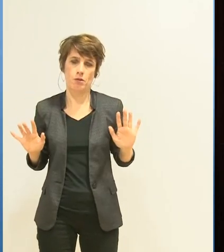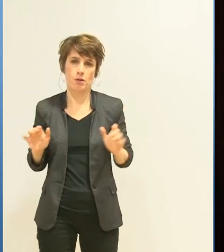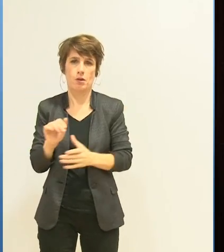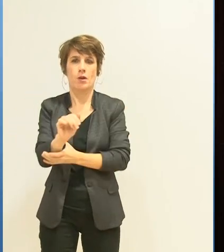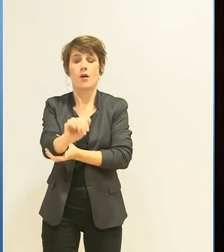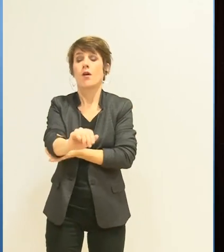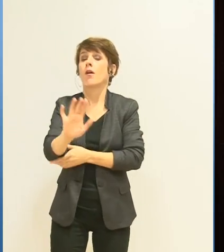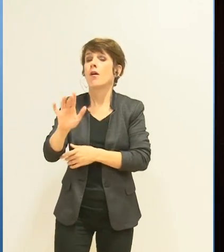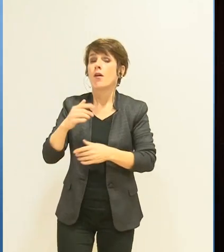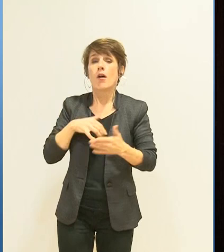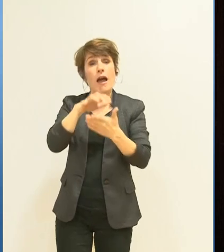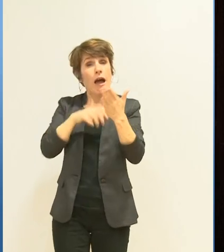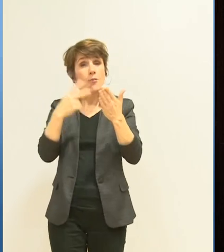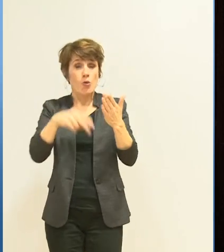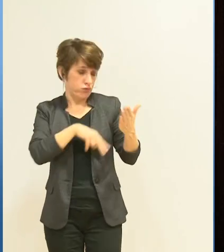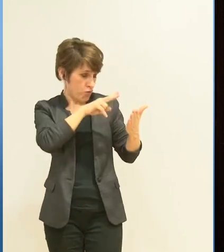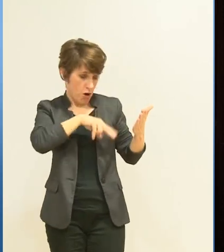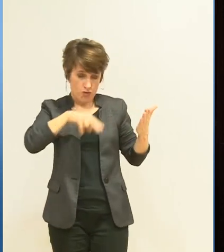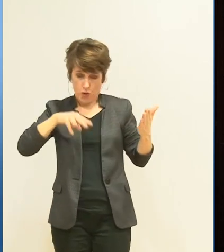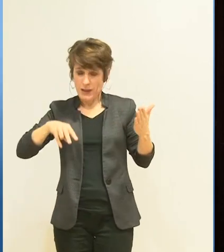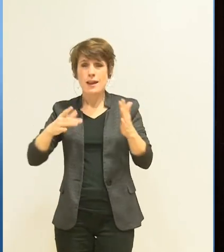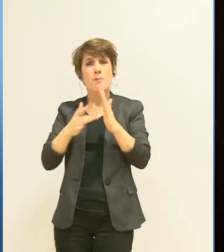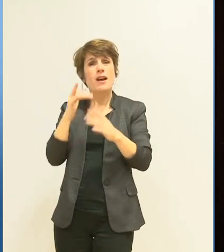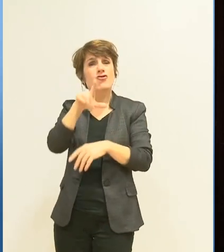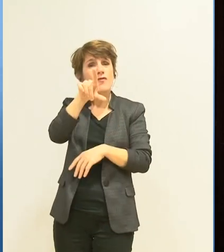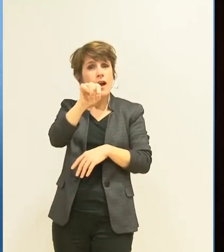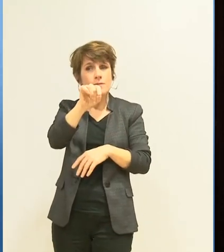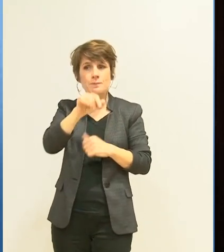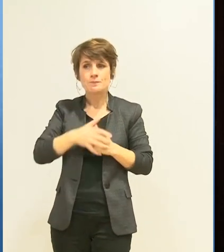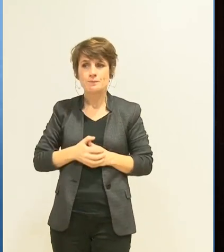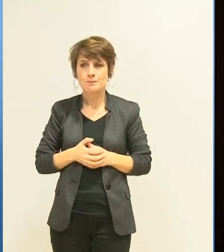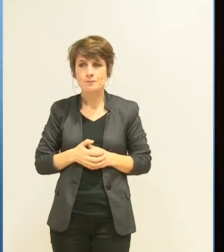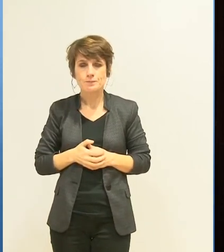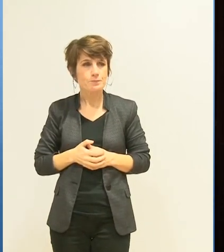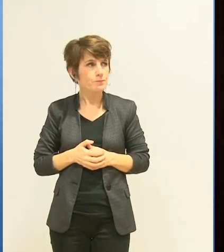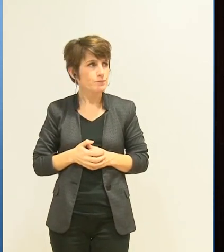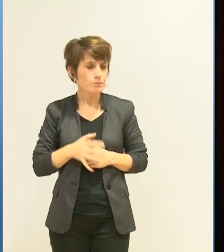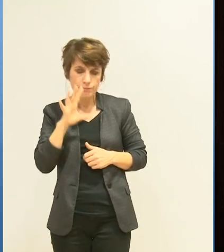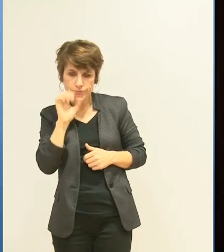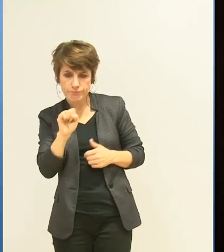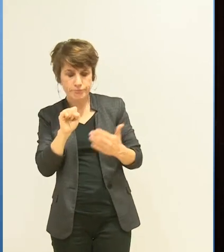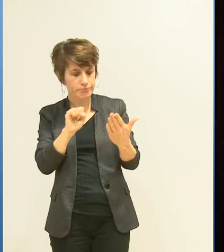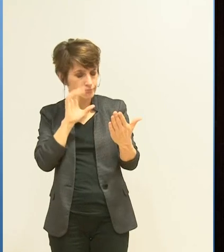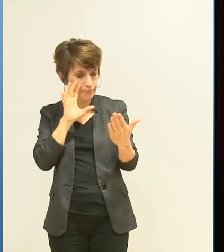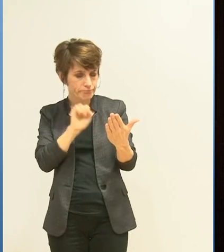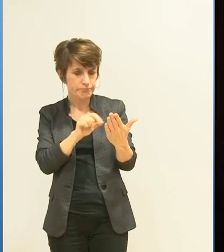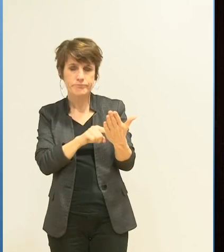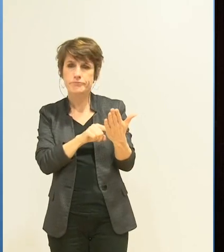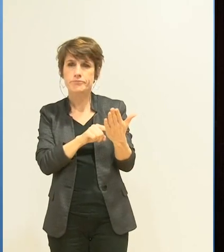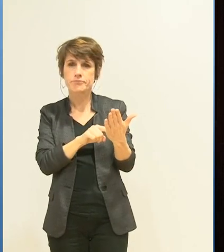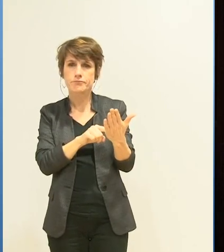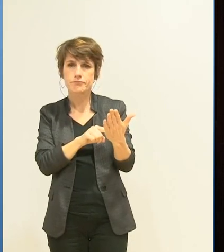jusqu'à la page 20 du texte je constate que les augmentations des recettes